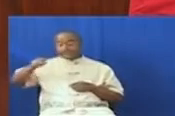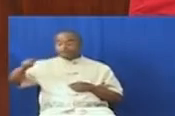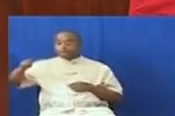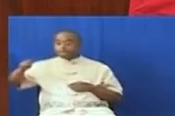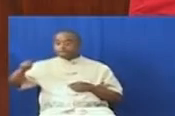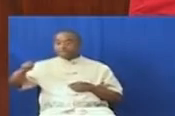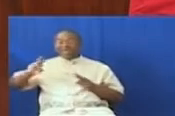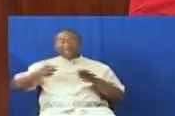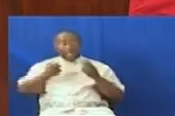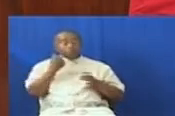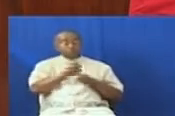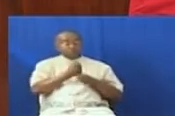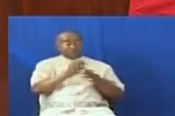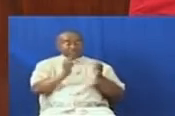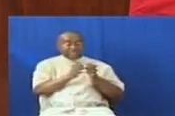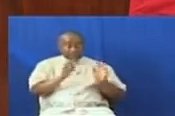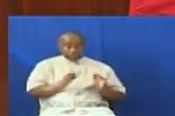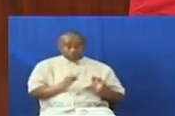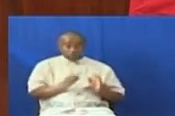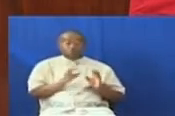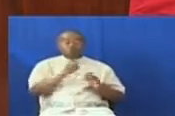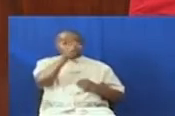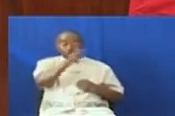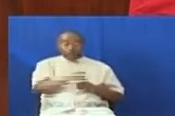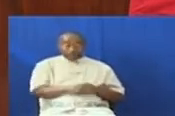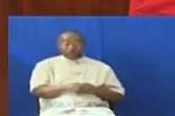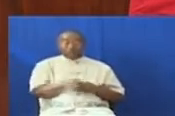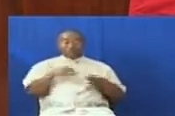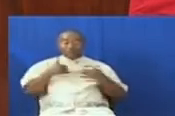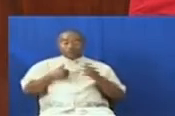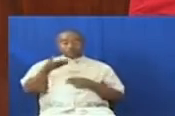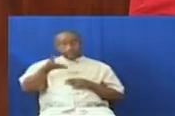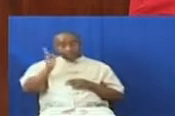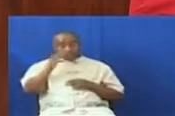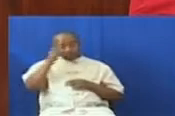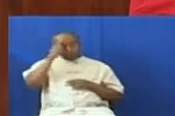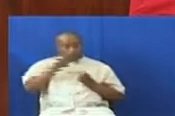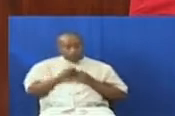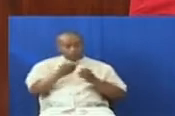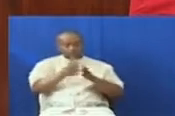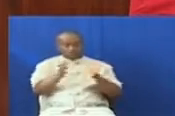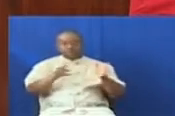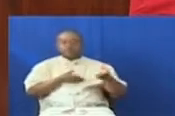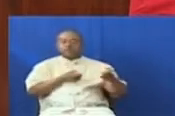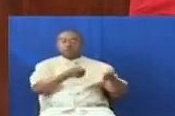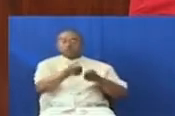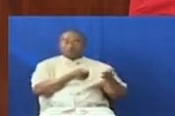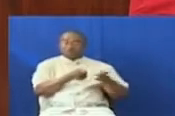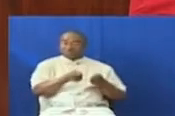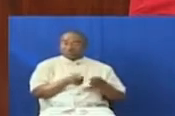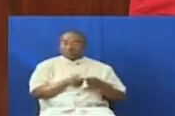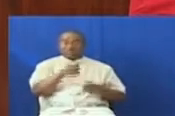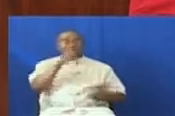la kufurahisha mtu fulani au kikundi fulani au serikali ndio akapewa kuwa wakurugenzi. Wengi wao hawana misingi ya utendaji